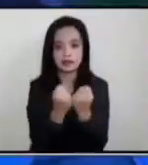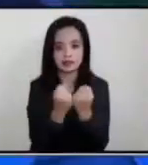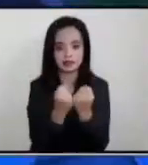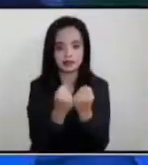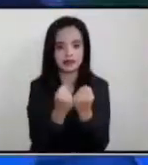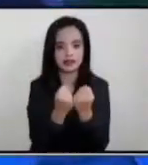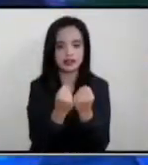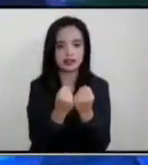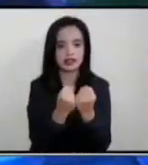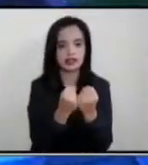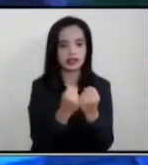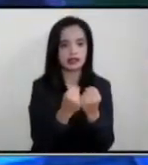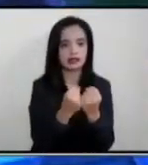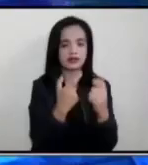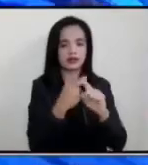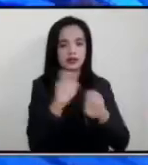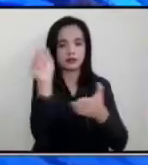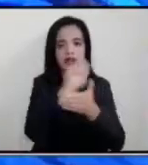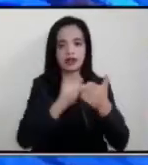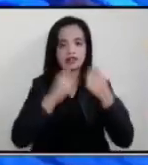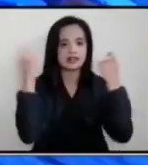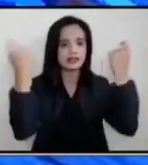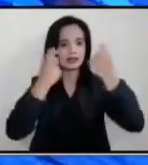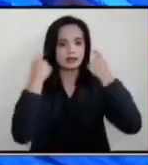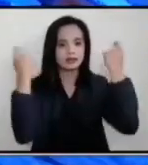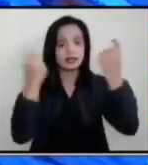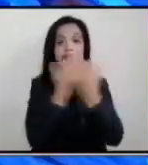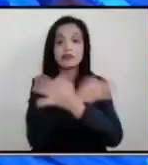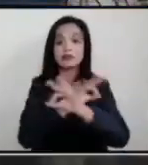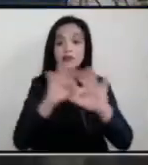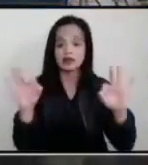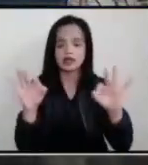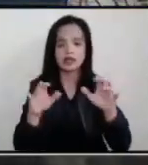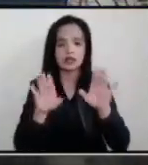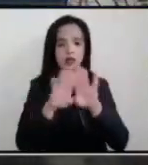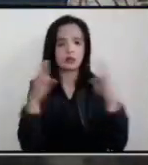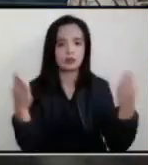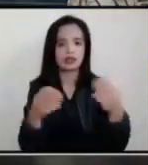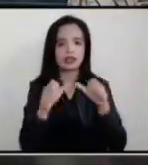ito. Libre at bukas ito hanggang August 13.